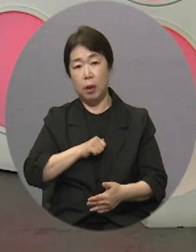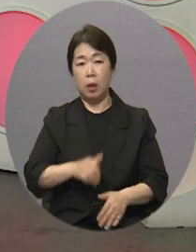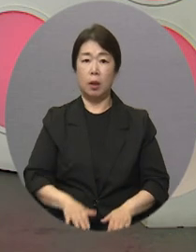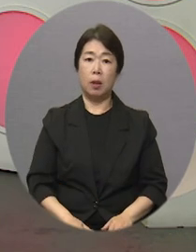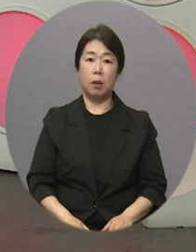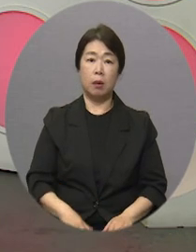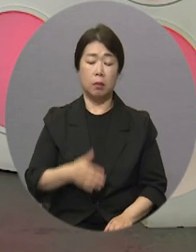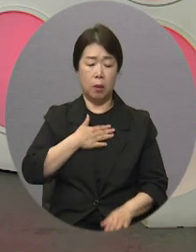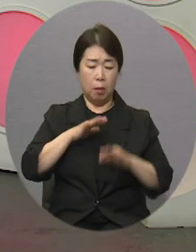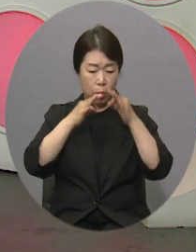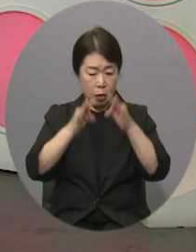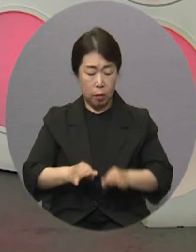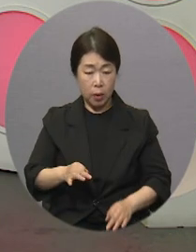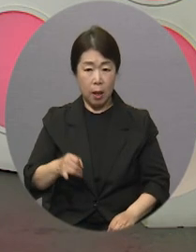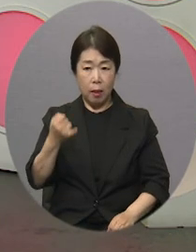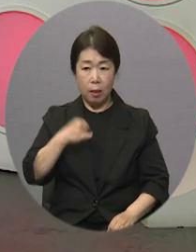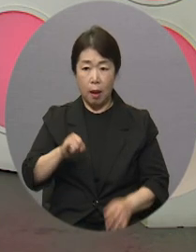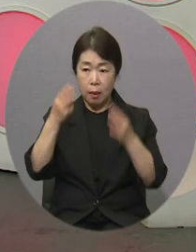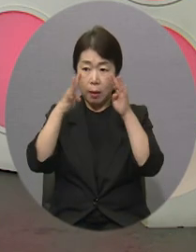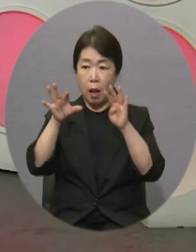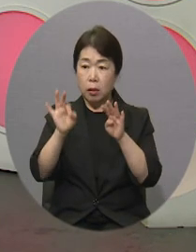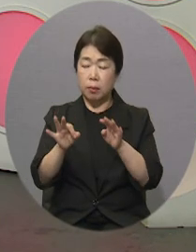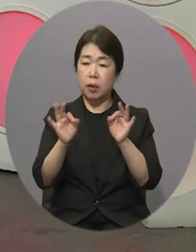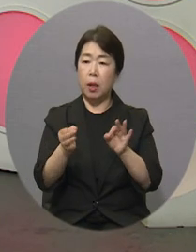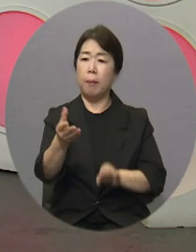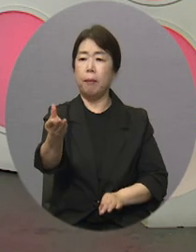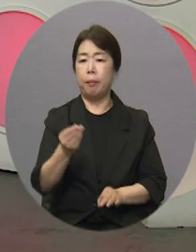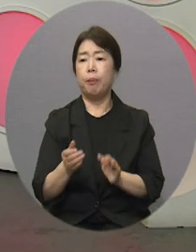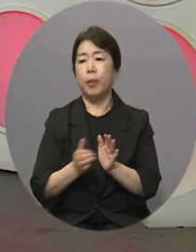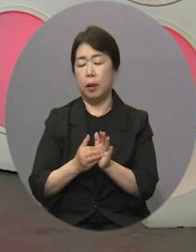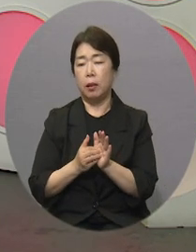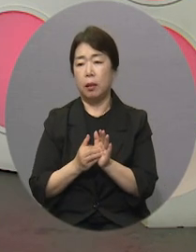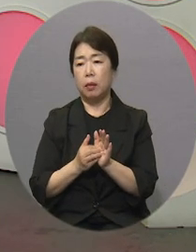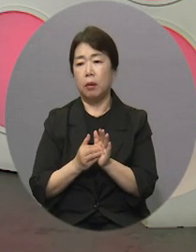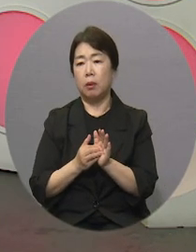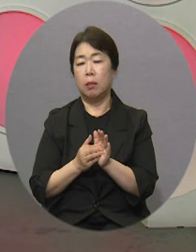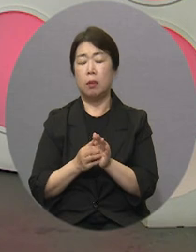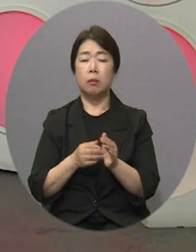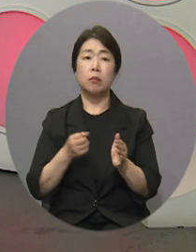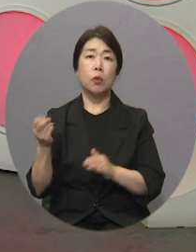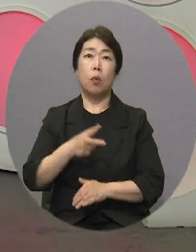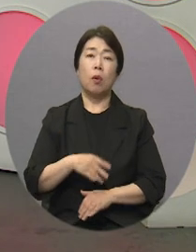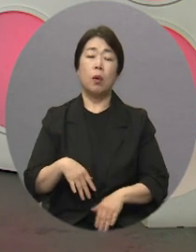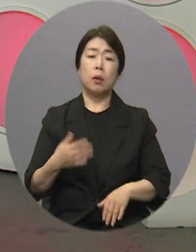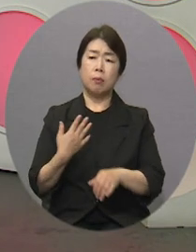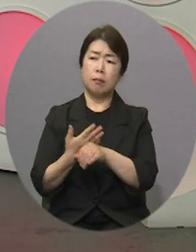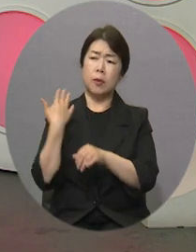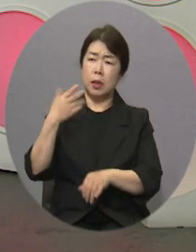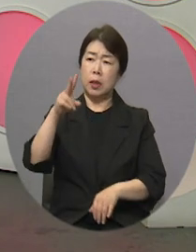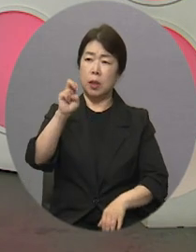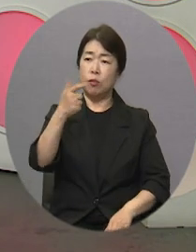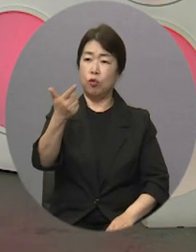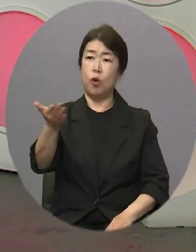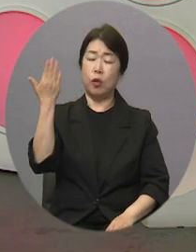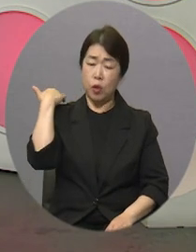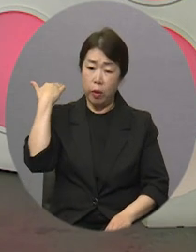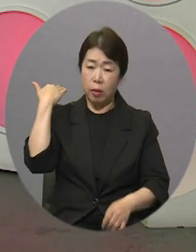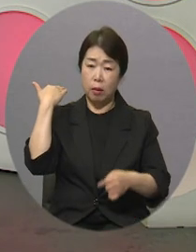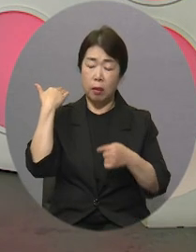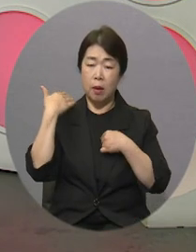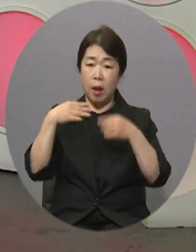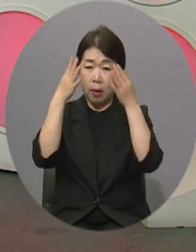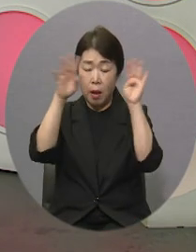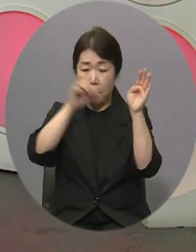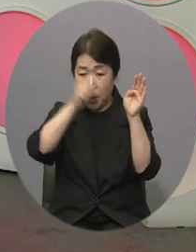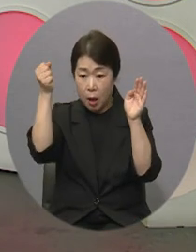딸아이 등록금을 대출을 받은 일, 26년 전 합격 통지서를 받고도 등록할 수 없어 울었던 제